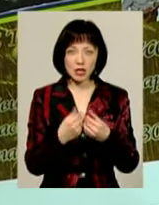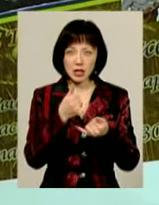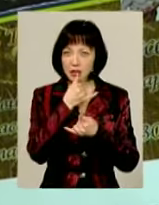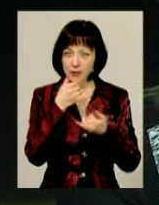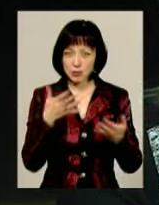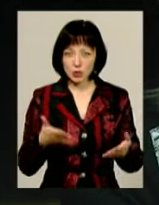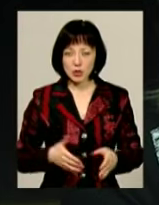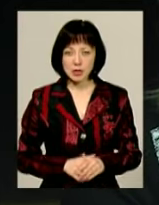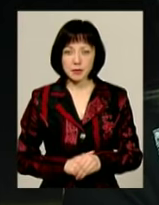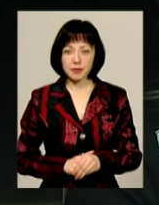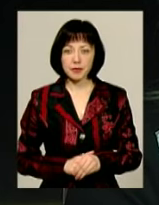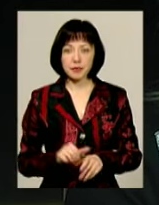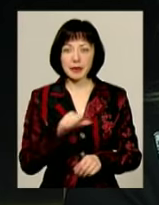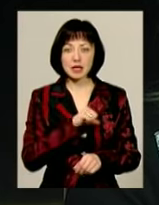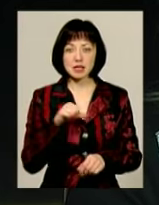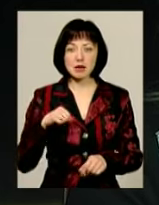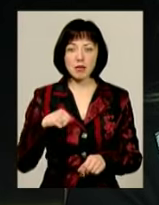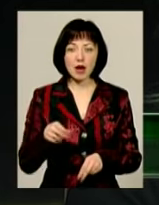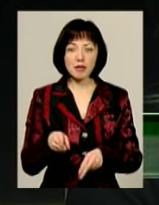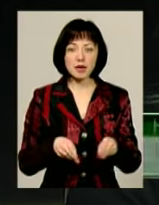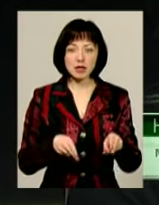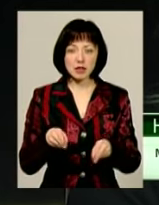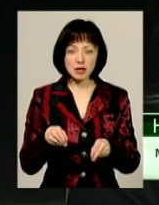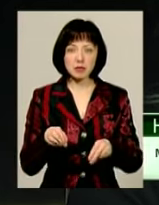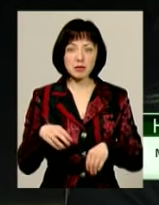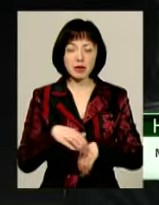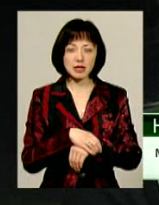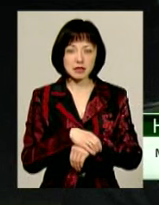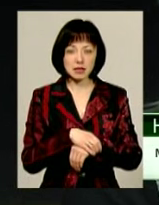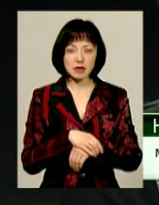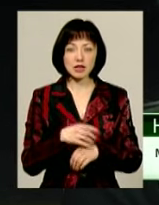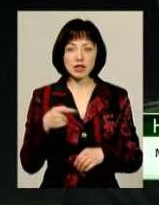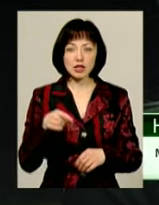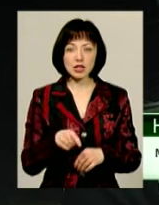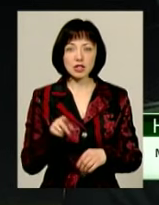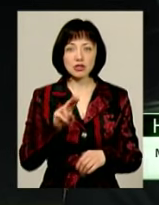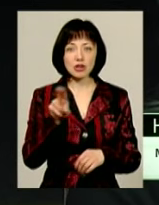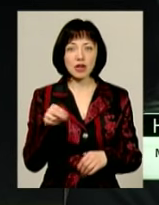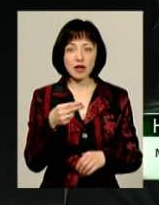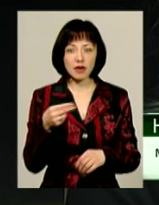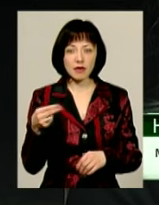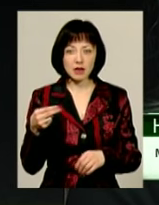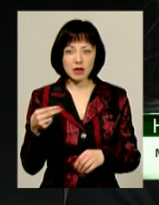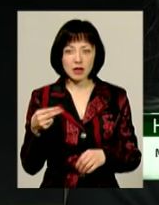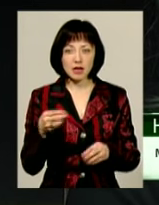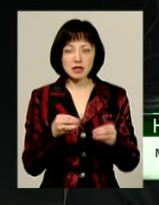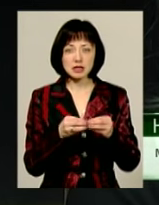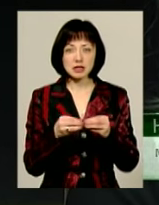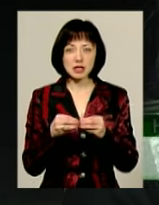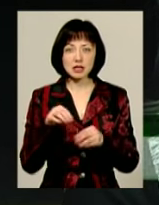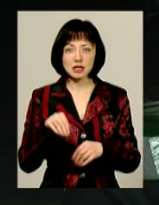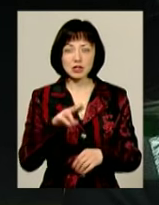змозі. Сама операція з паратизуванням в тисячах євро, десятках тисяч євро.